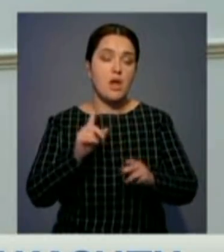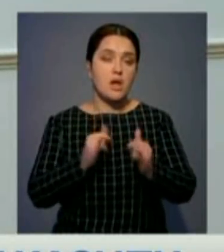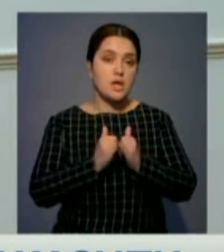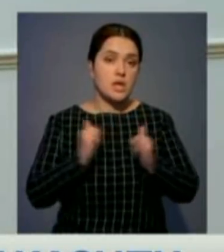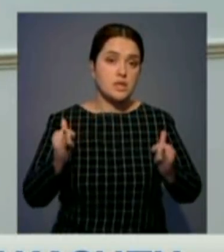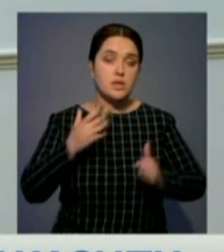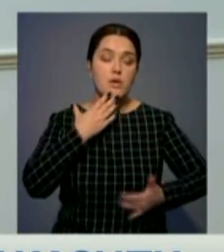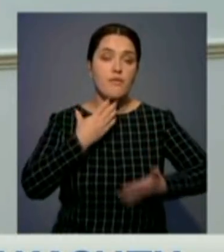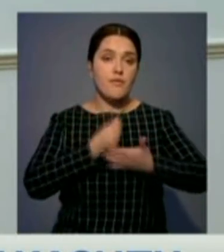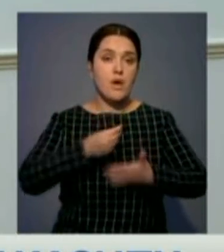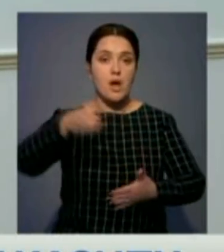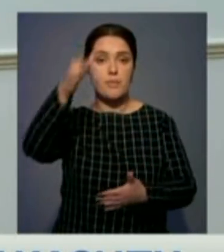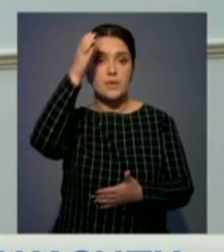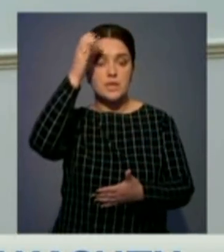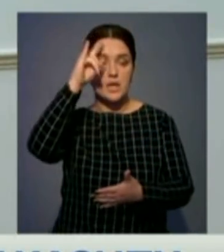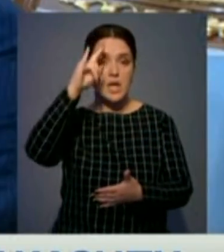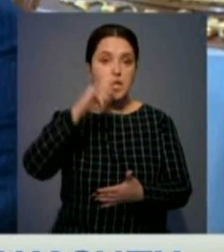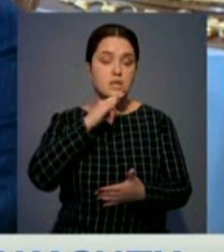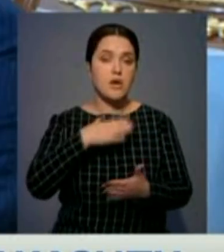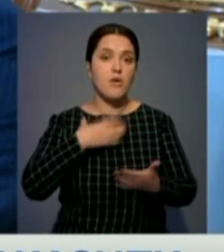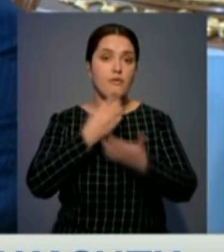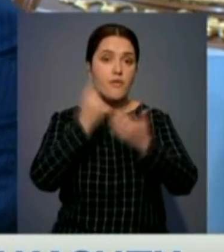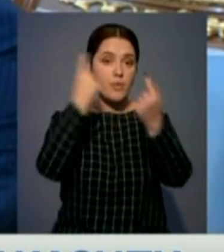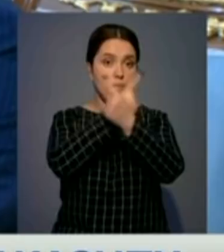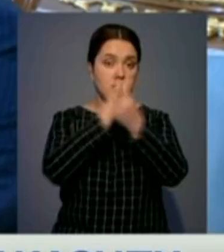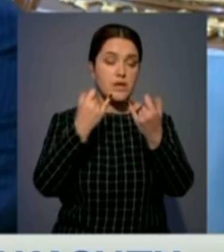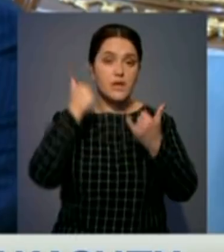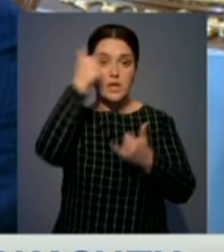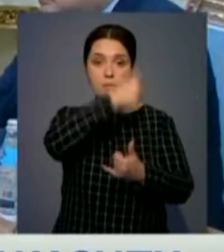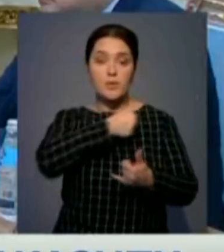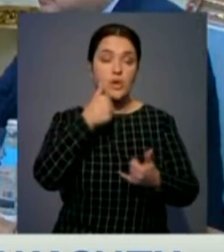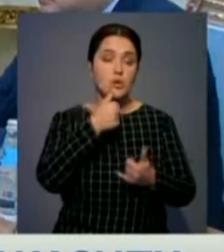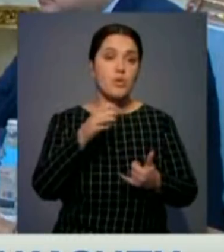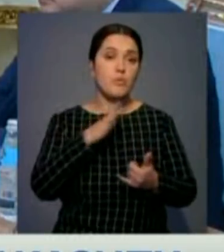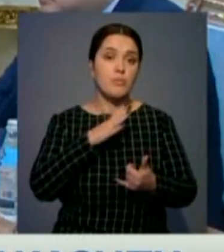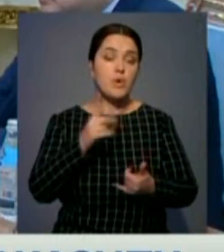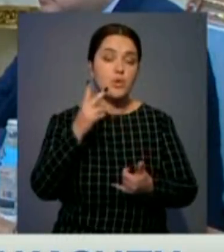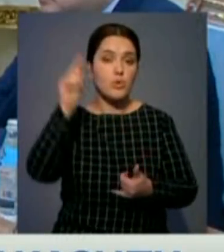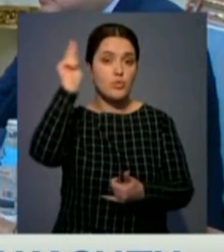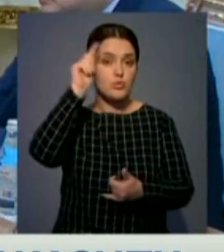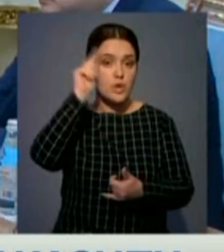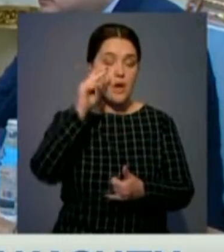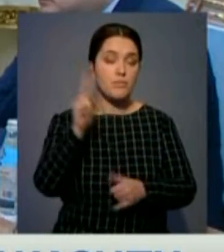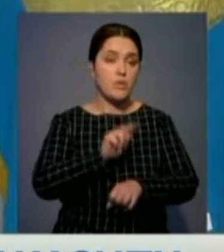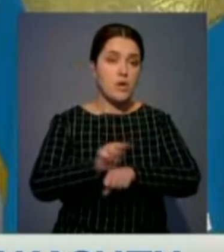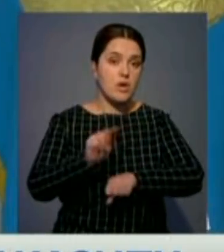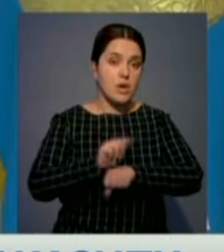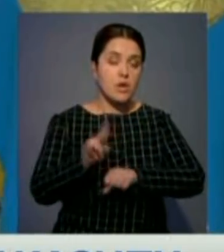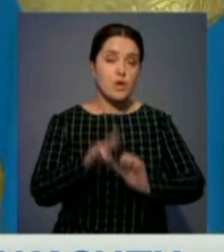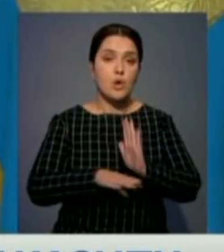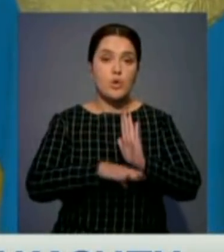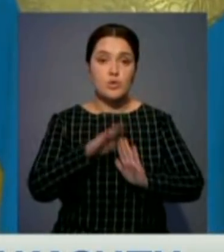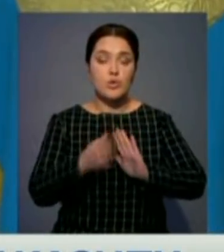развитие отечественного образования. В своем послании в этом году я уделил особое внимание вопросам учебно-просветительской деятельности и